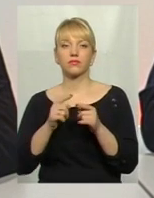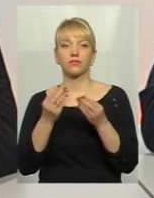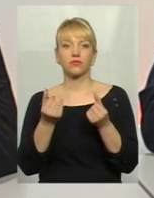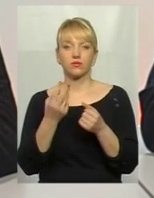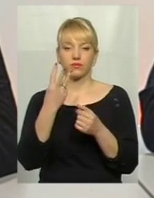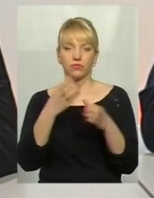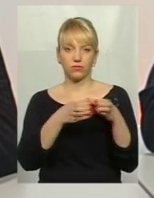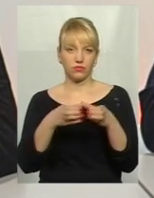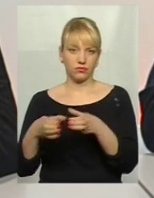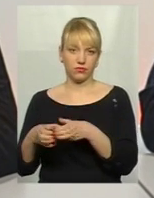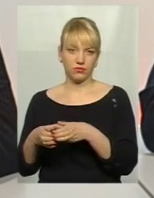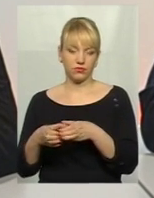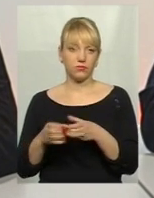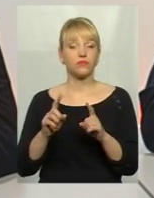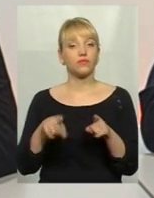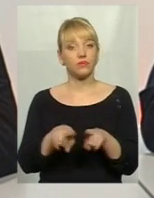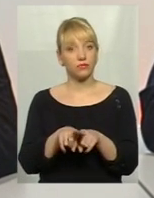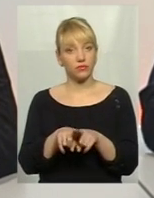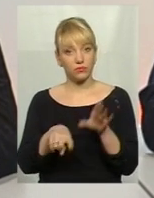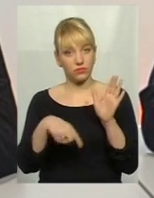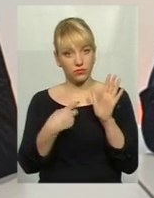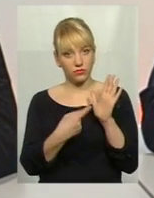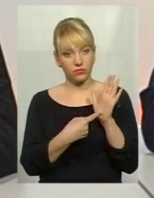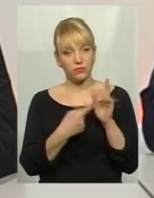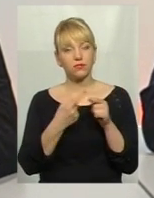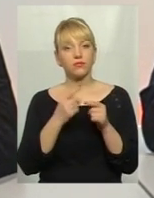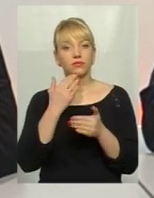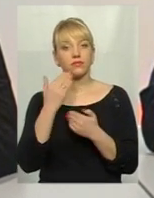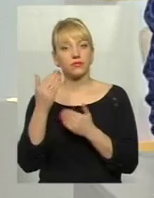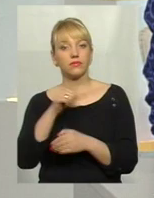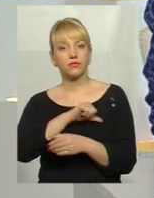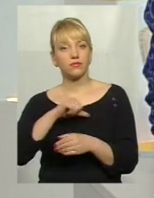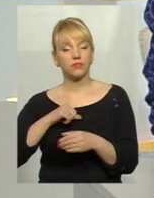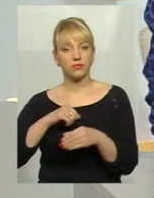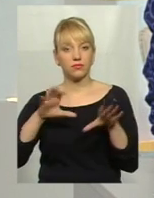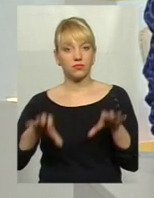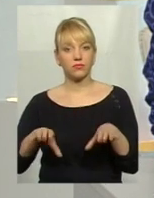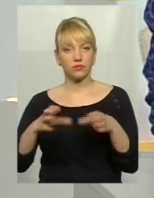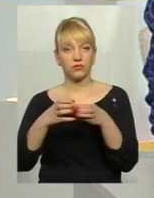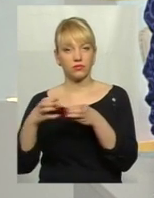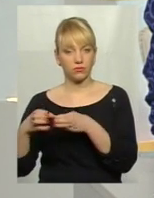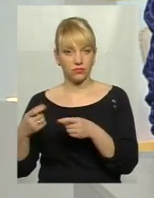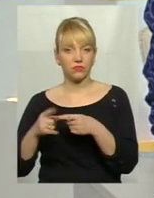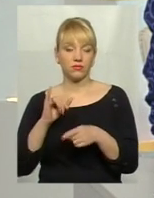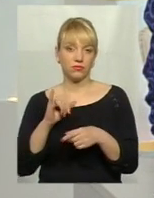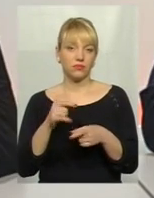Чому так сталося? Ну, я думаю, що, по-перше, мабуть, що краще задати це питання самим громадам, і, направду, це буде